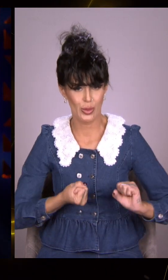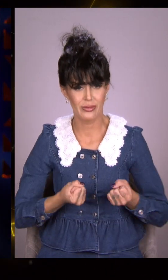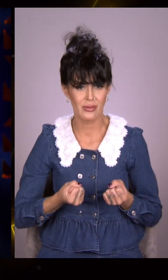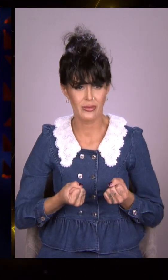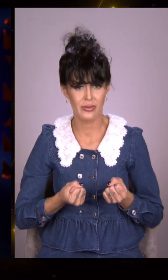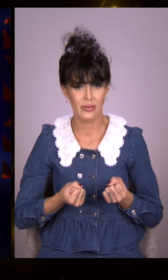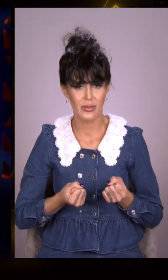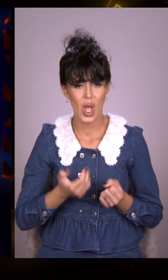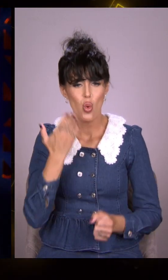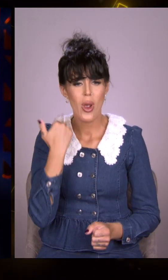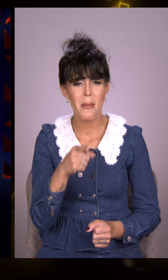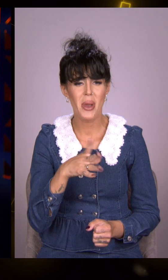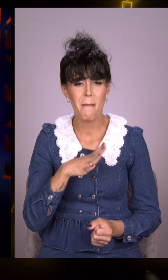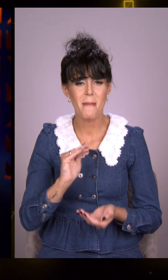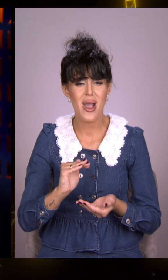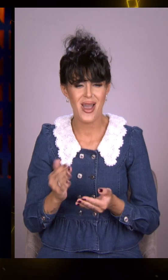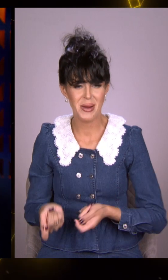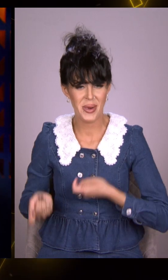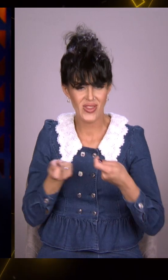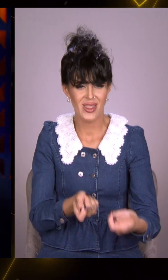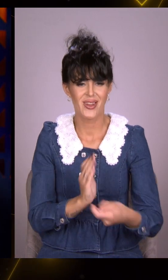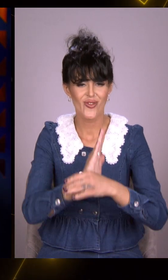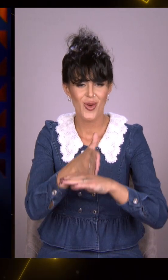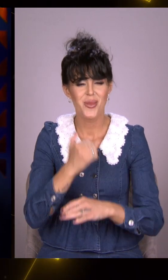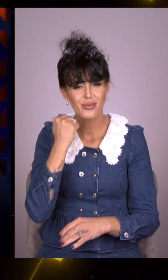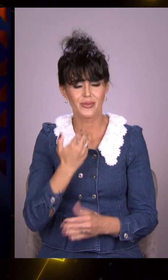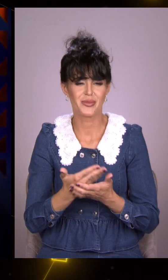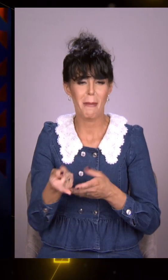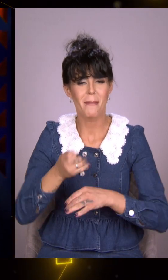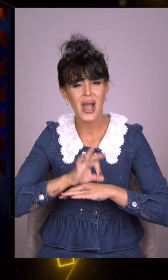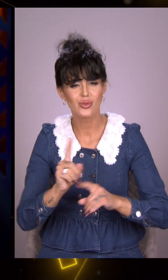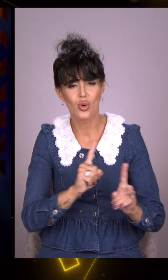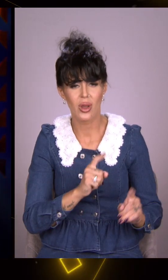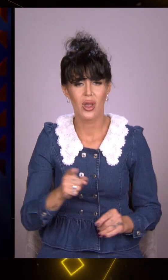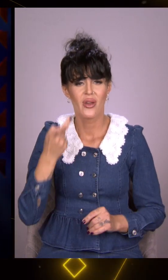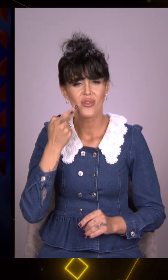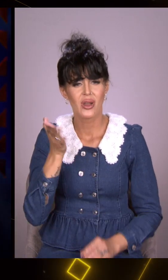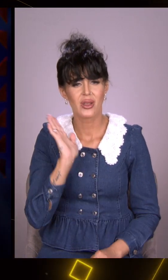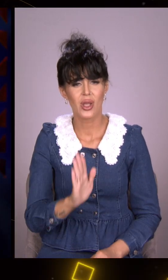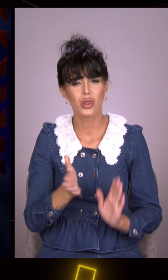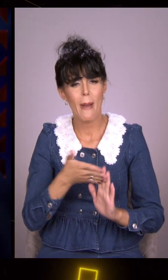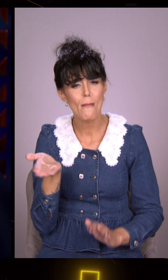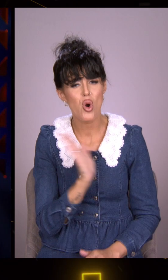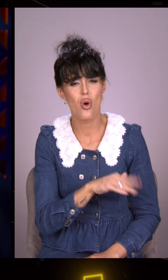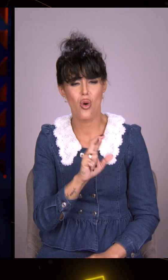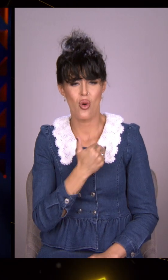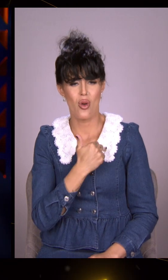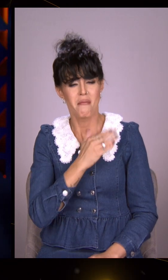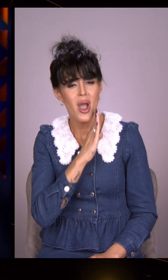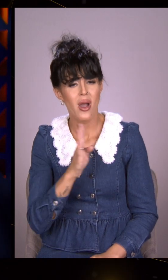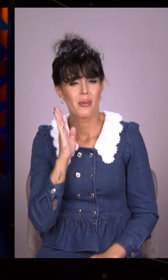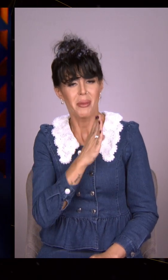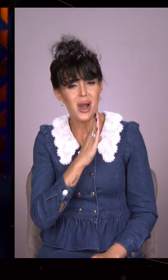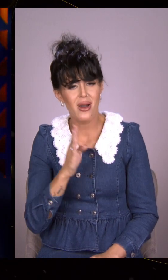Навіть коли маленьким вони привозили до мене, як він хворів, так він додому весь час рвався. Я: Ваня, ну ти ж